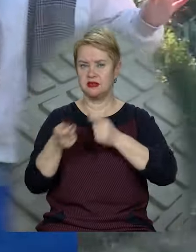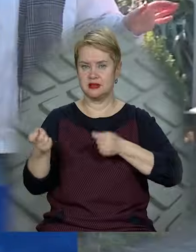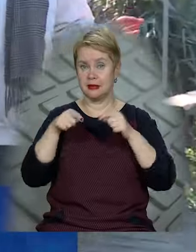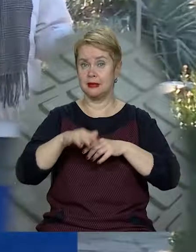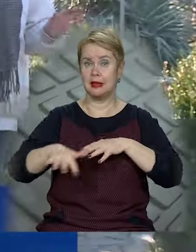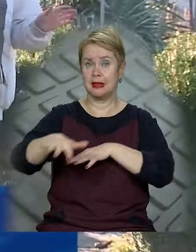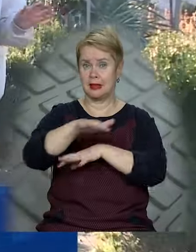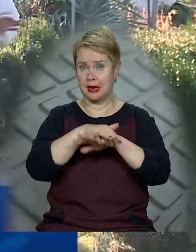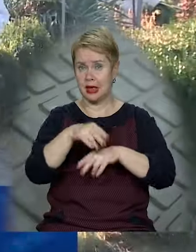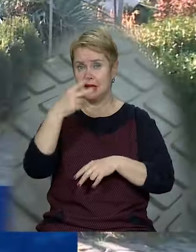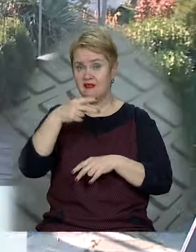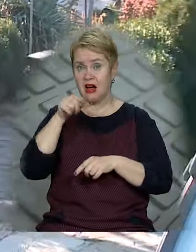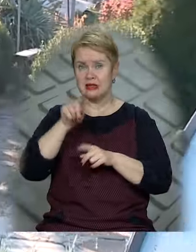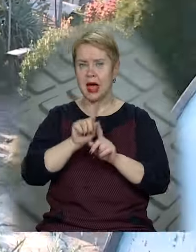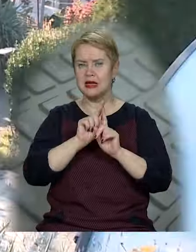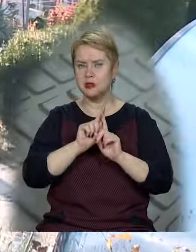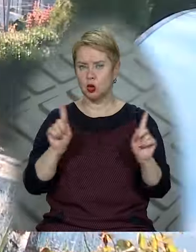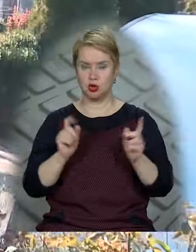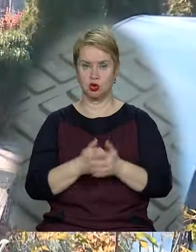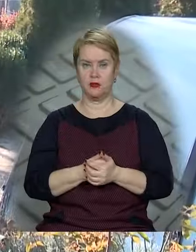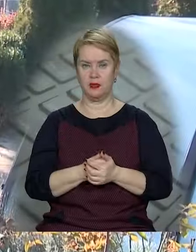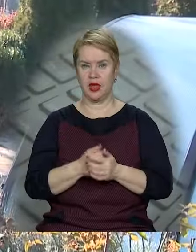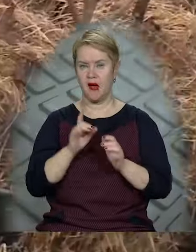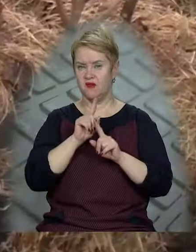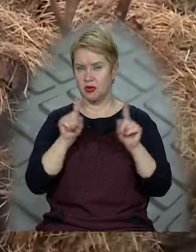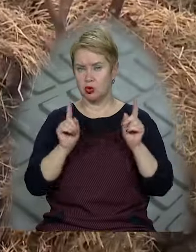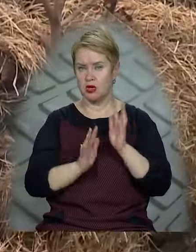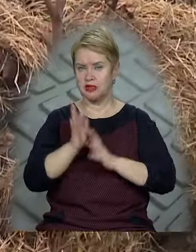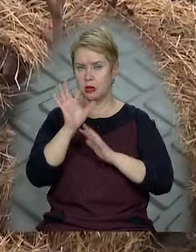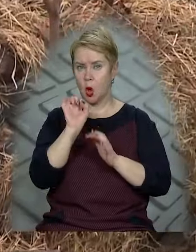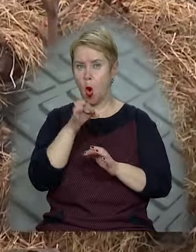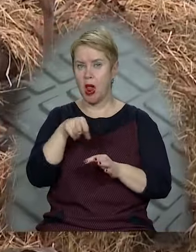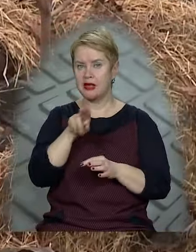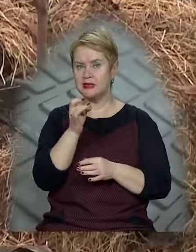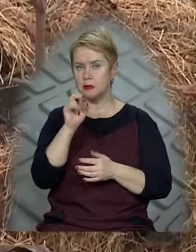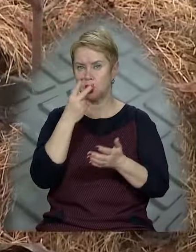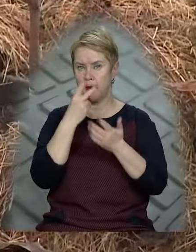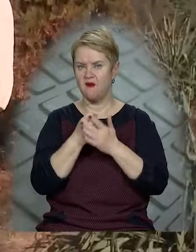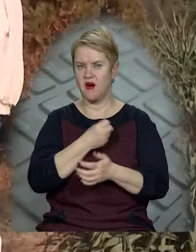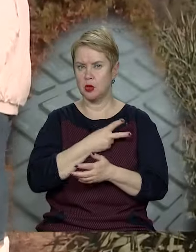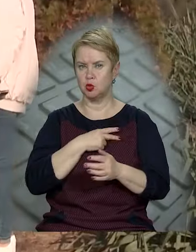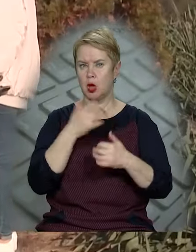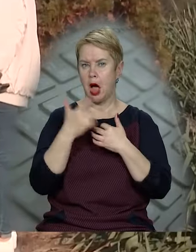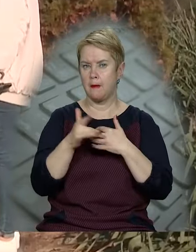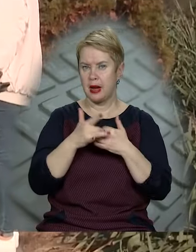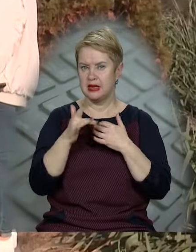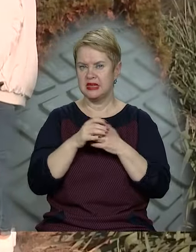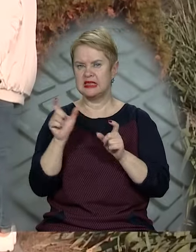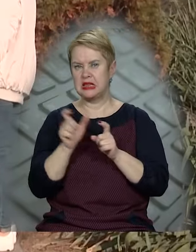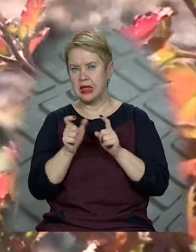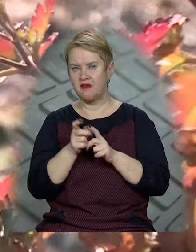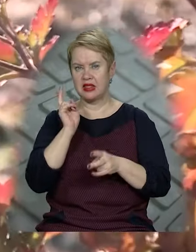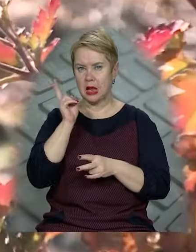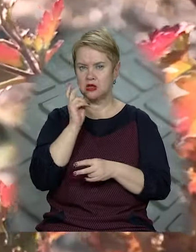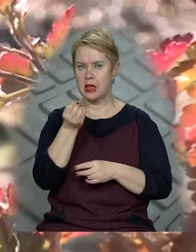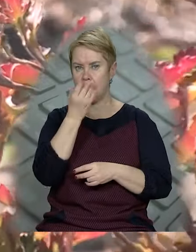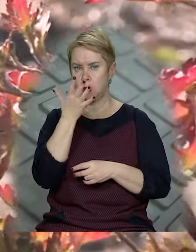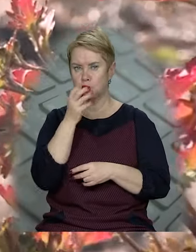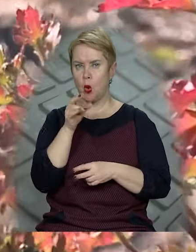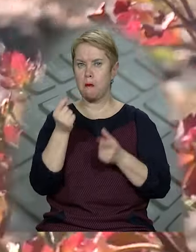цій ділянці. 20 з них екзотичні. В екзотичному саду Олексія можна побачити французькі абрикоси, італійську сливу та навіть